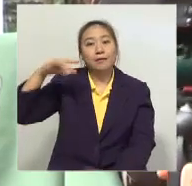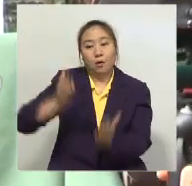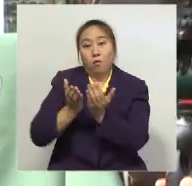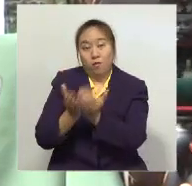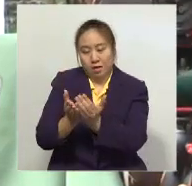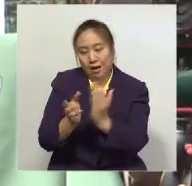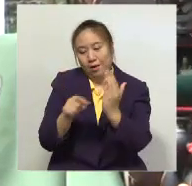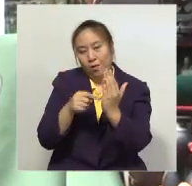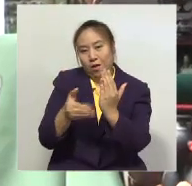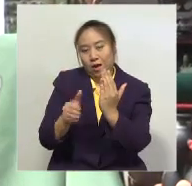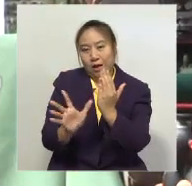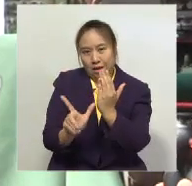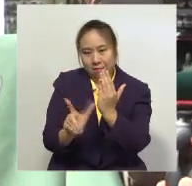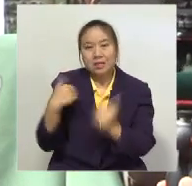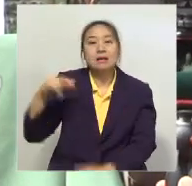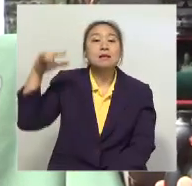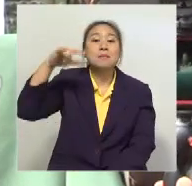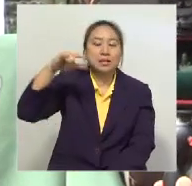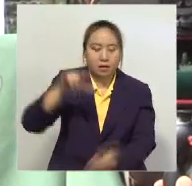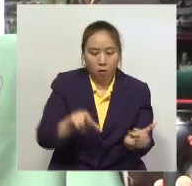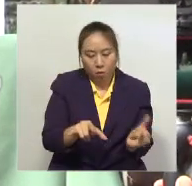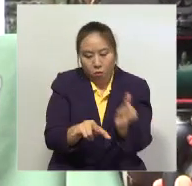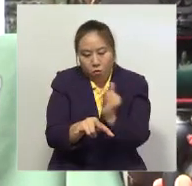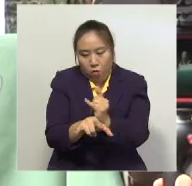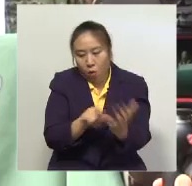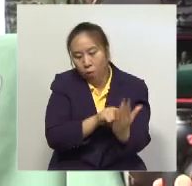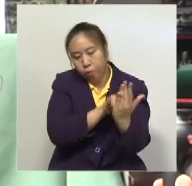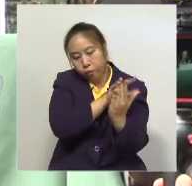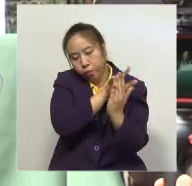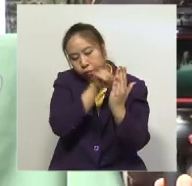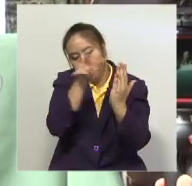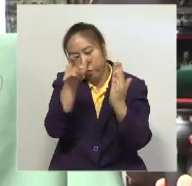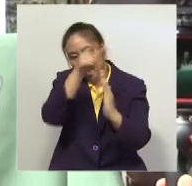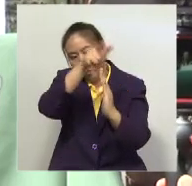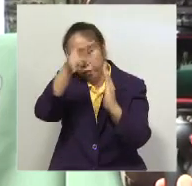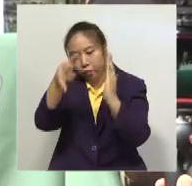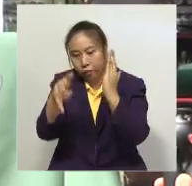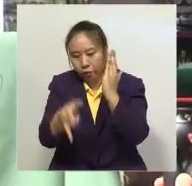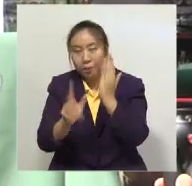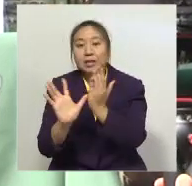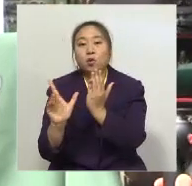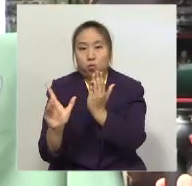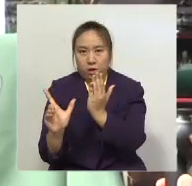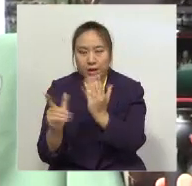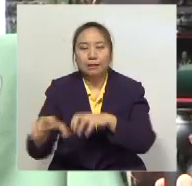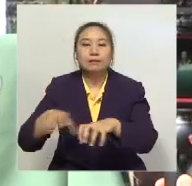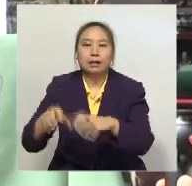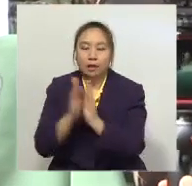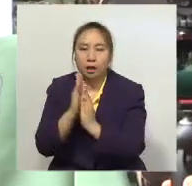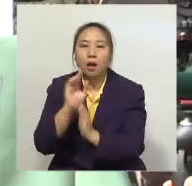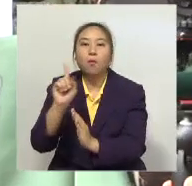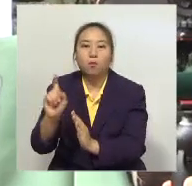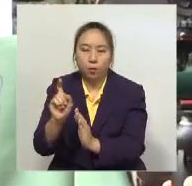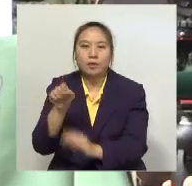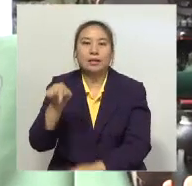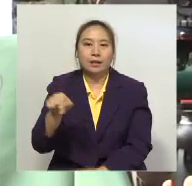องทัพเรือนะครับจะประกอบพิธีหลวงที่นั่นนะครับมีการขอน้ำพระราชทานนะครับนอกจากนี้ท่าน